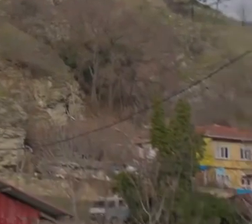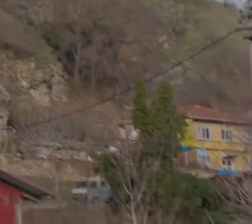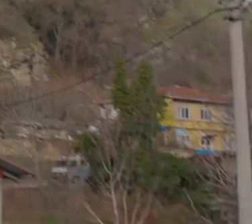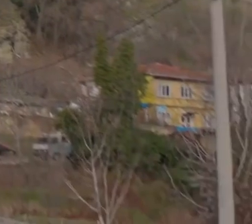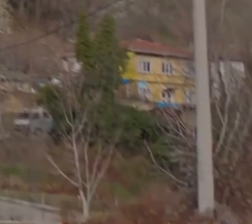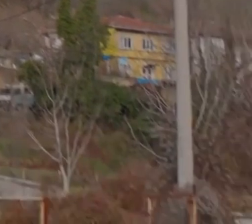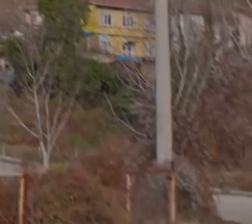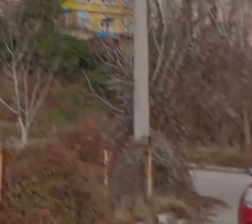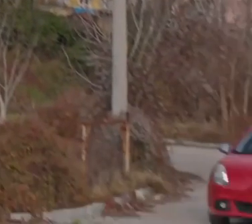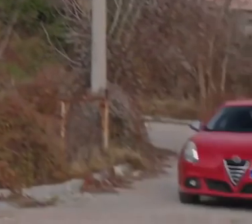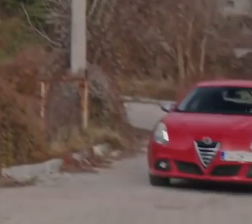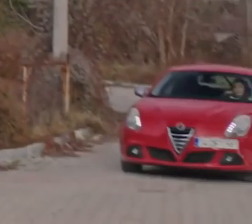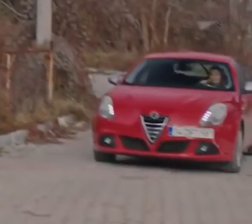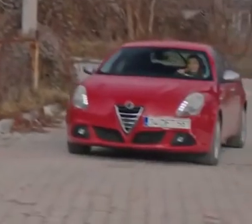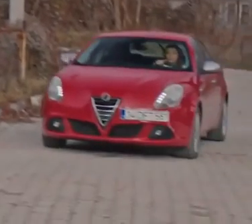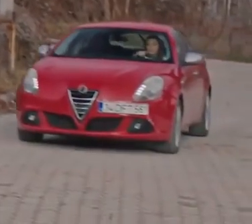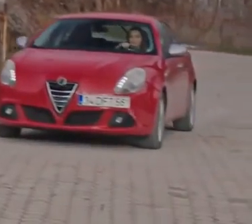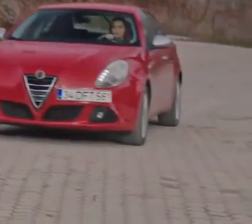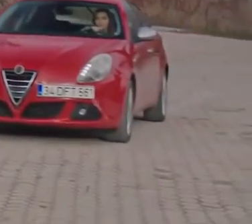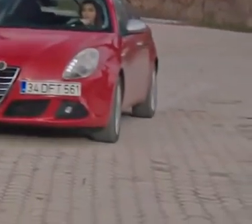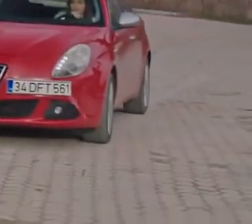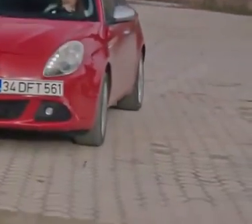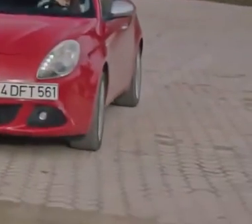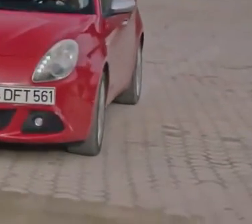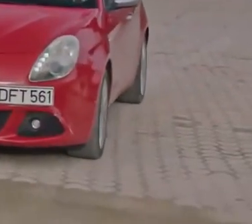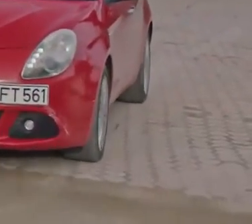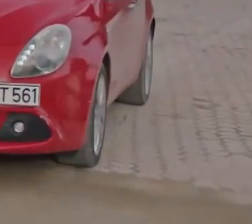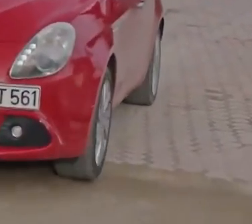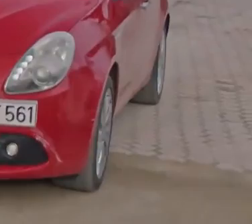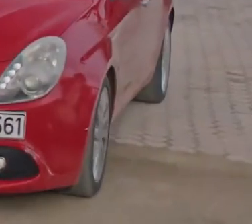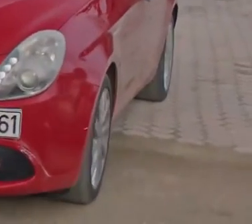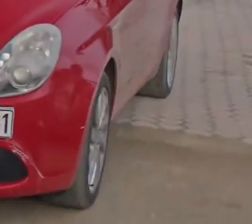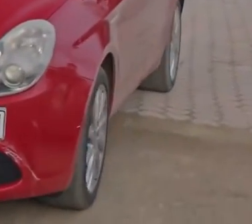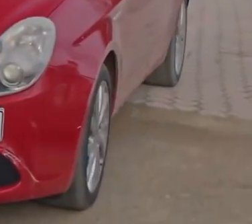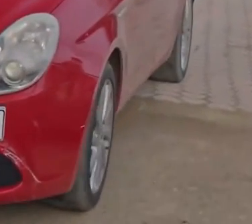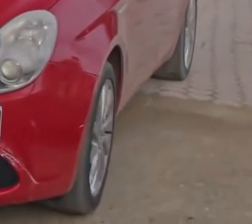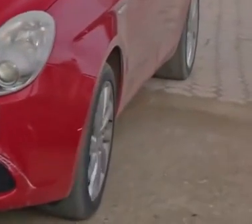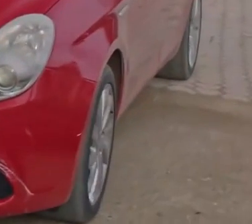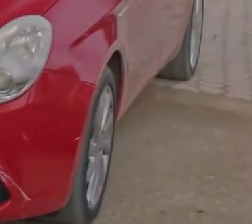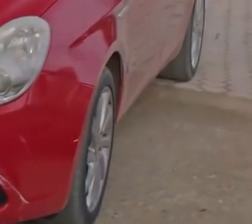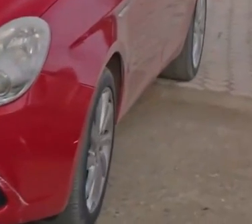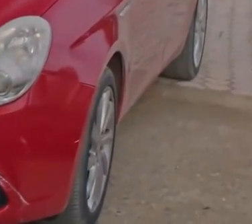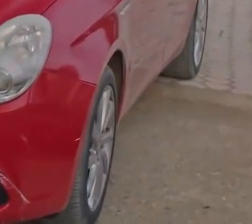bir yamaca kurulu mahalleden arabayla geçiyordu. Parke taşlı yolun bitiminde durdu.